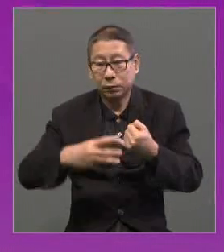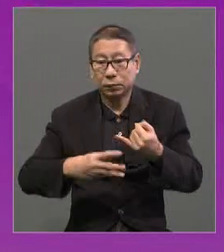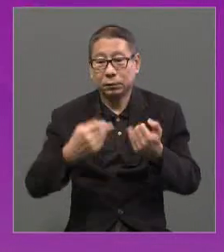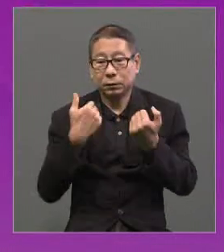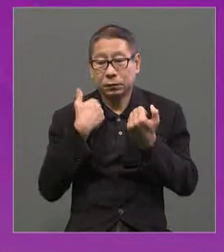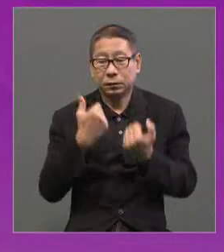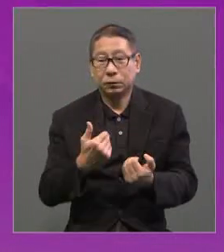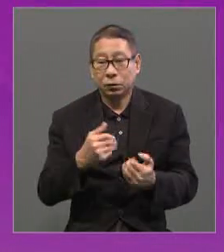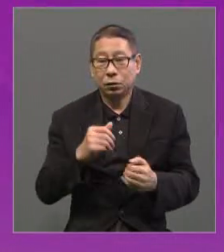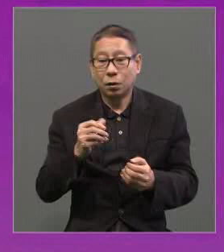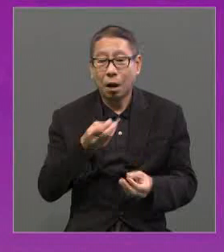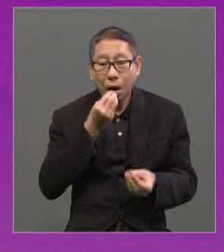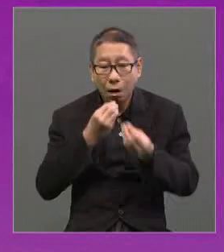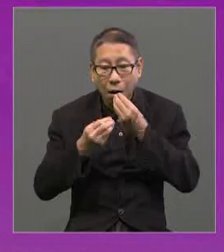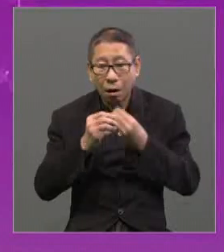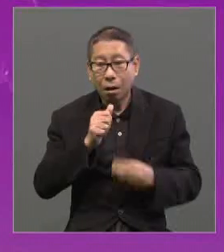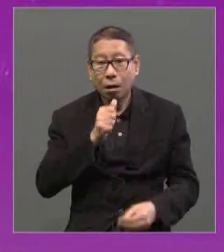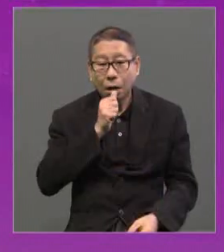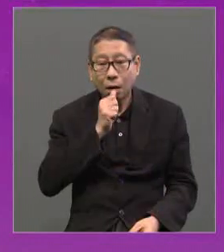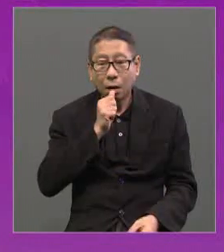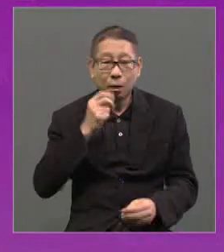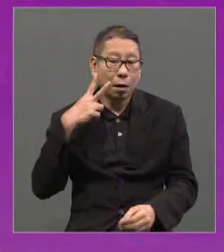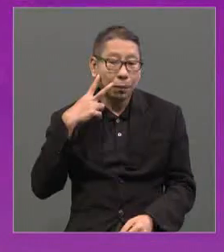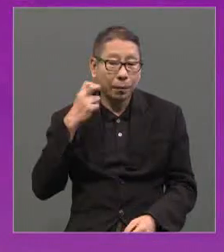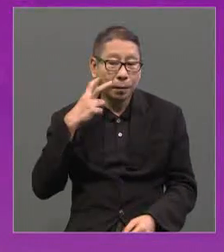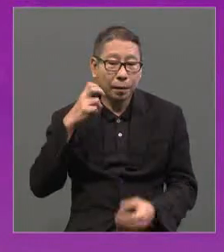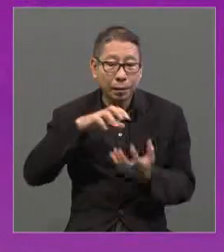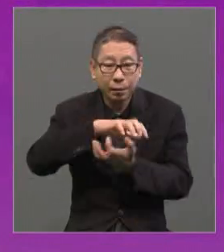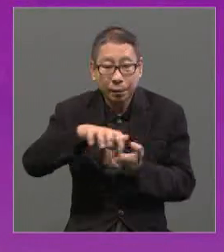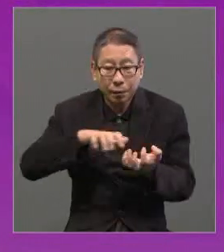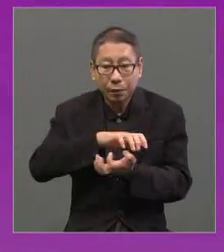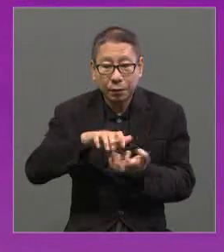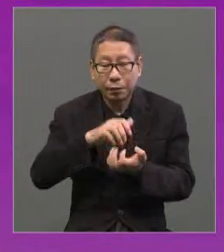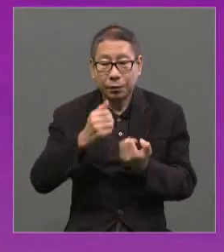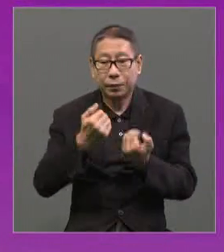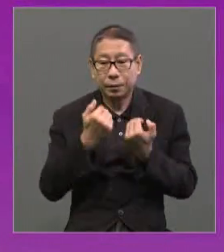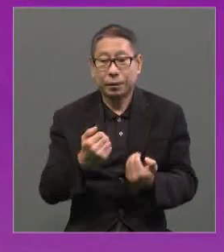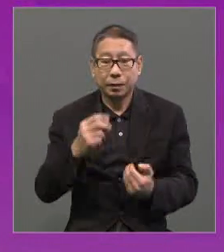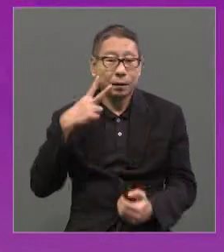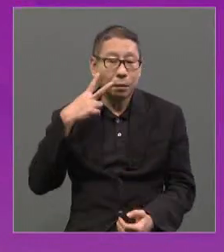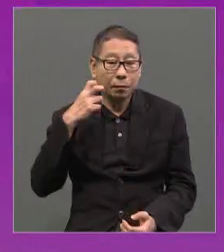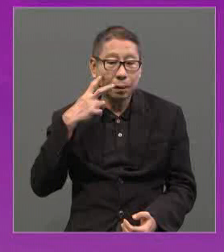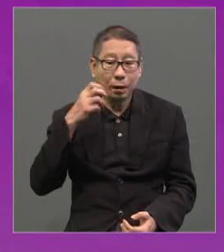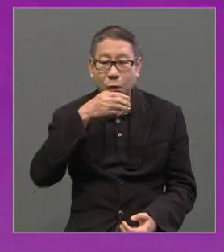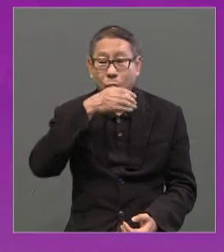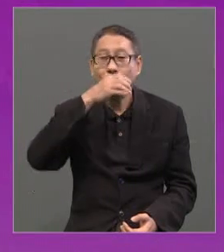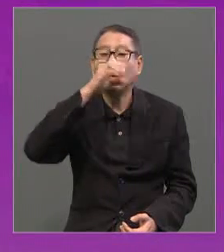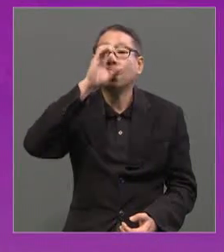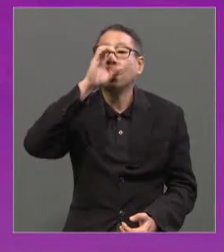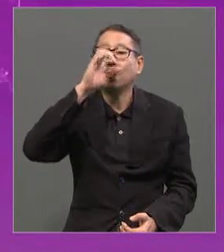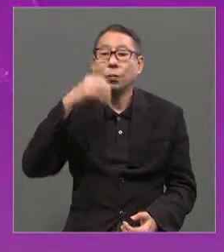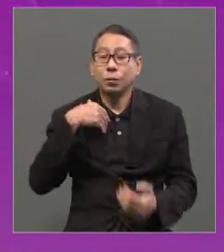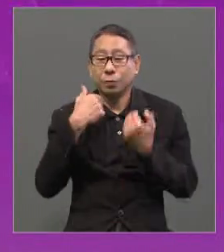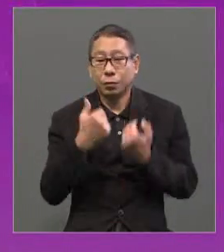ไวรัสเนี่ยมันอยู่ได้ทั้งในอาหารแล้วก็น้ำแข็งแต่สาธารณสุขเนี่ยเขาบอกว่าส่วนใหญ่มันมักจะปะปนในน้ำแข็งเครื่องดื่มนี่แหละเพ